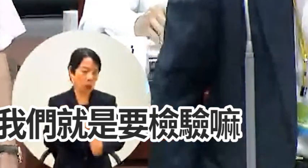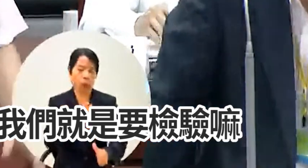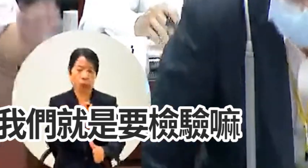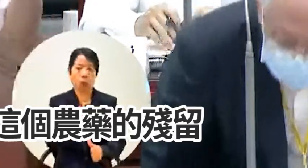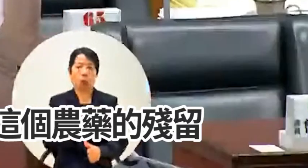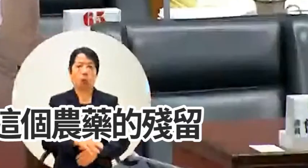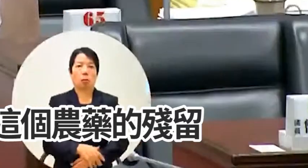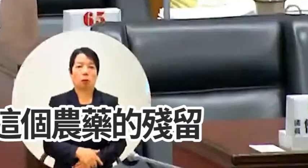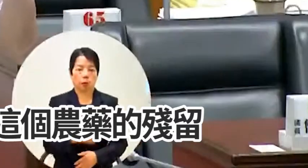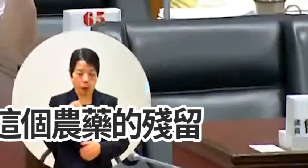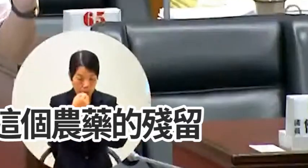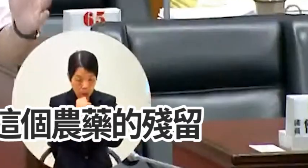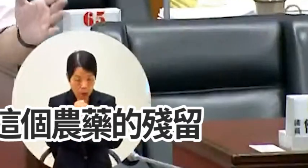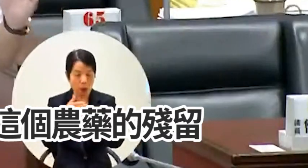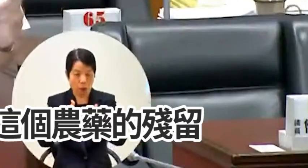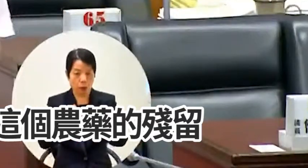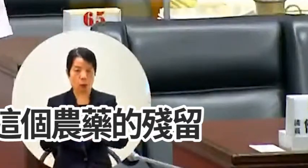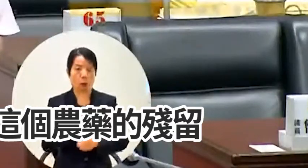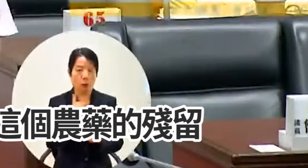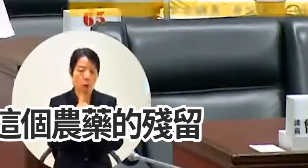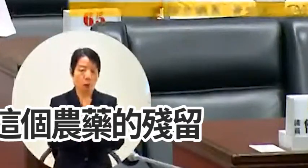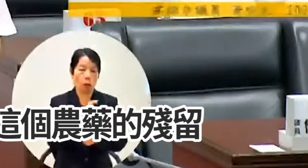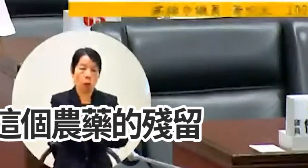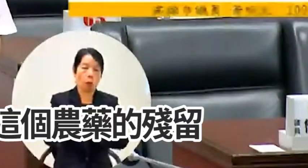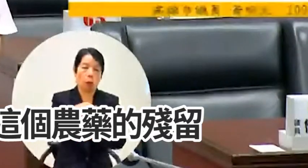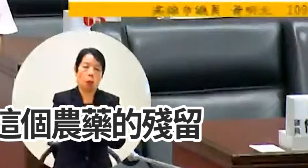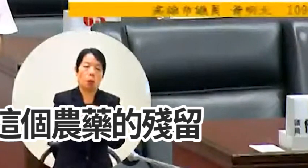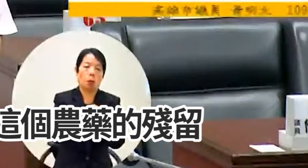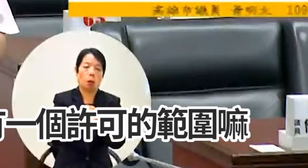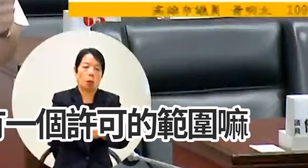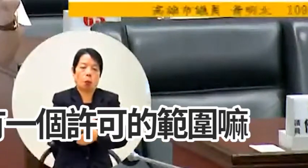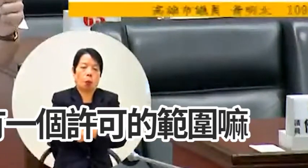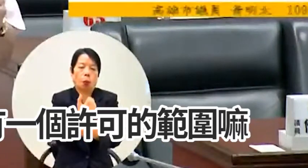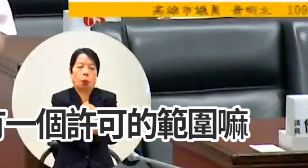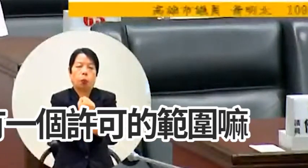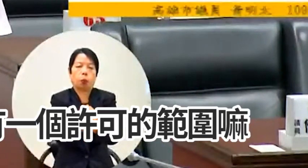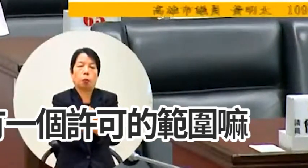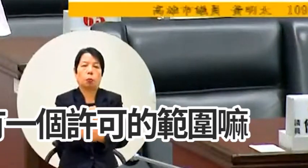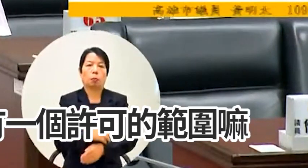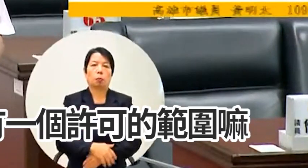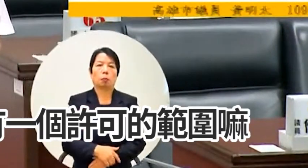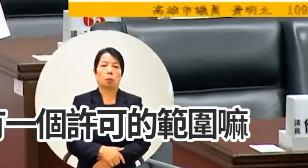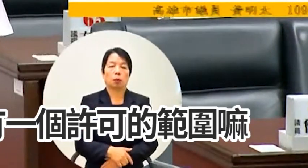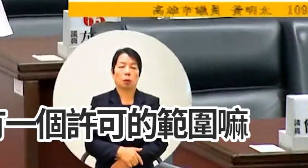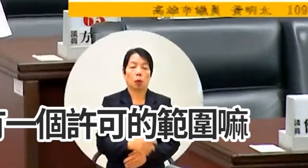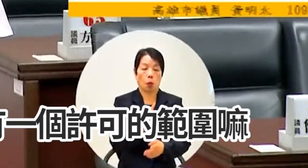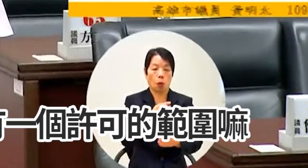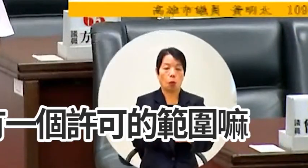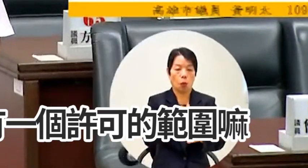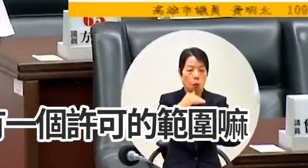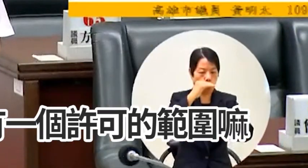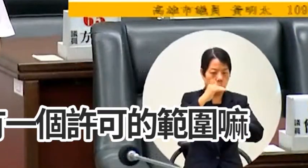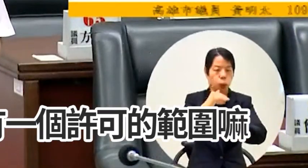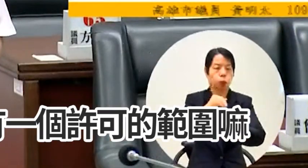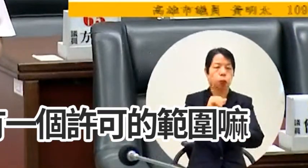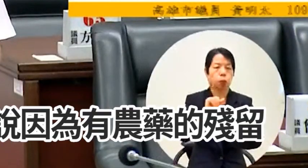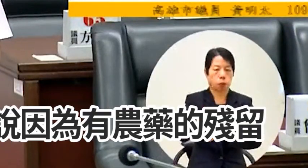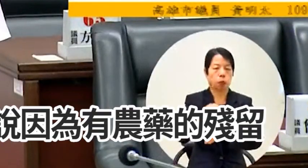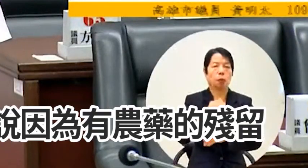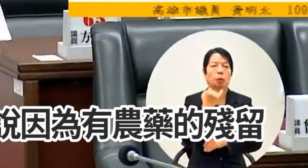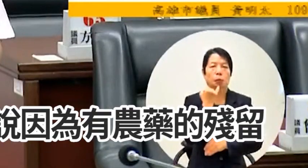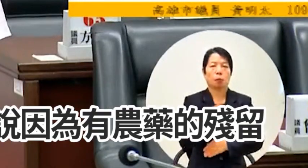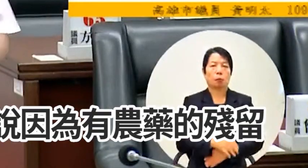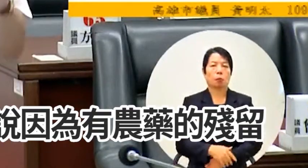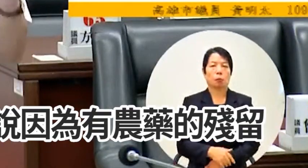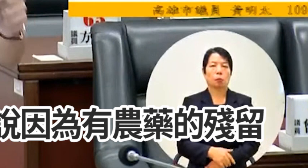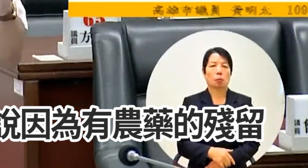嘛。那这个农药的残留，我们有一个许可的范围嘛？啊、哦，并